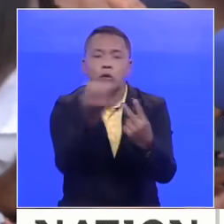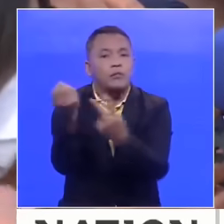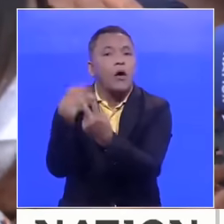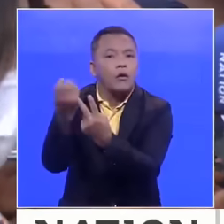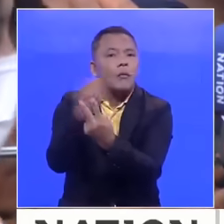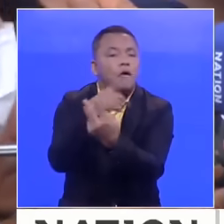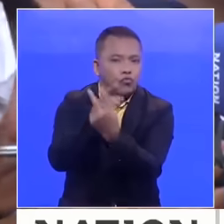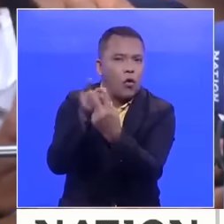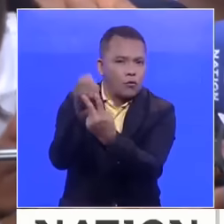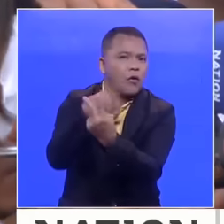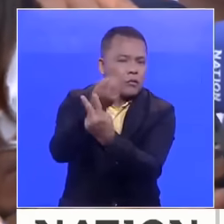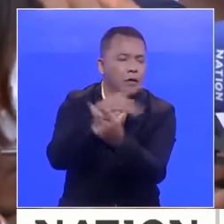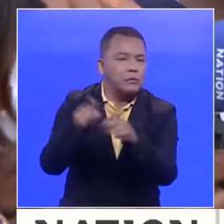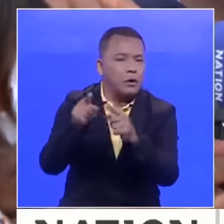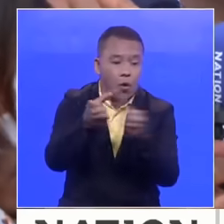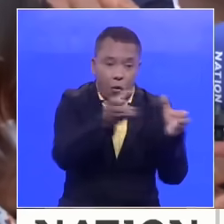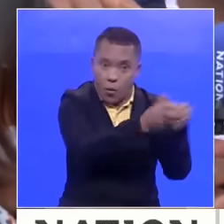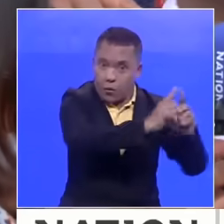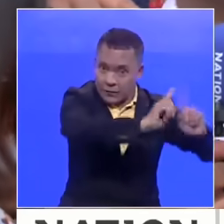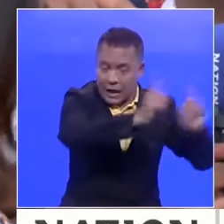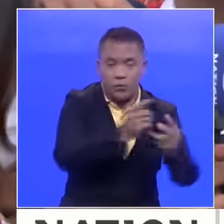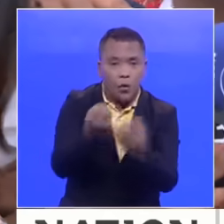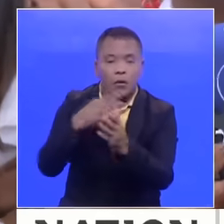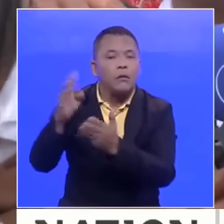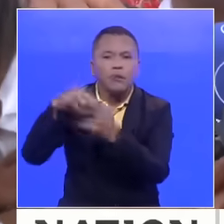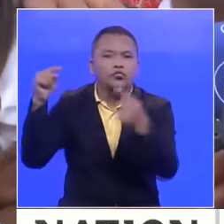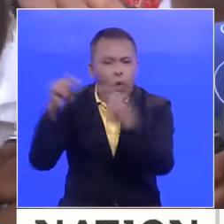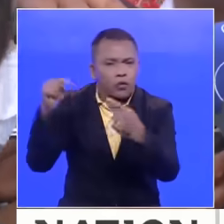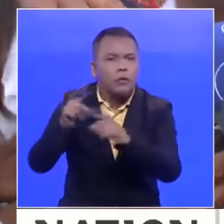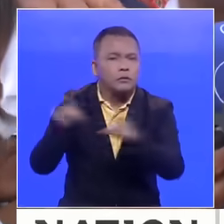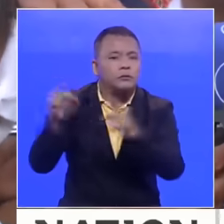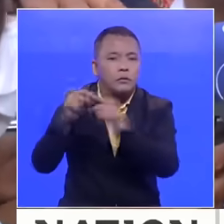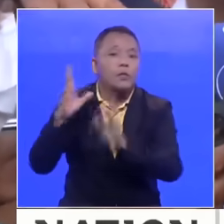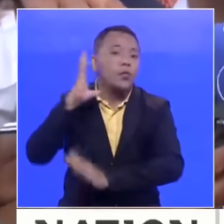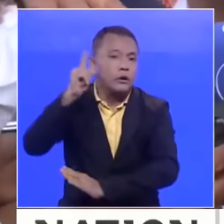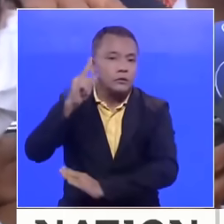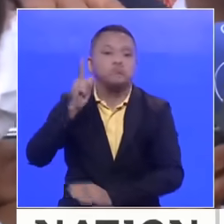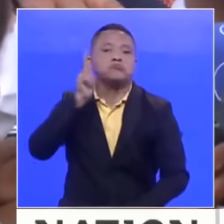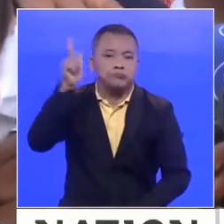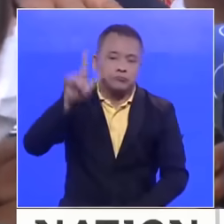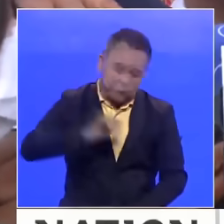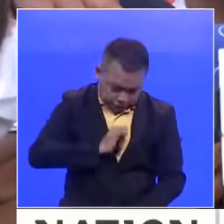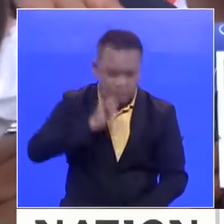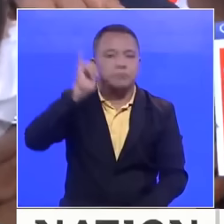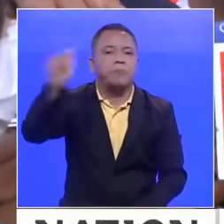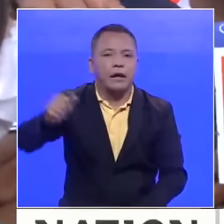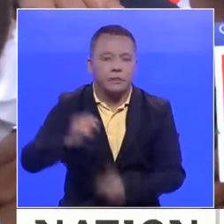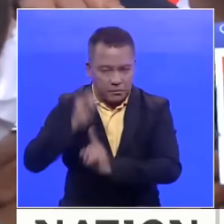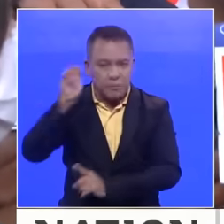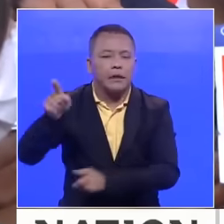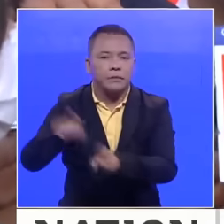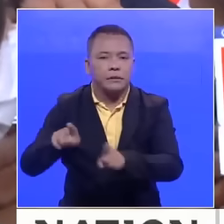อย่างน้อยๆนะที่ไม่ได้เป็นกลุ่มกวนเดียวกันให้ข้อมูลตรงกันครับว่าพรุ่งนี้อดีตนายกทักษิณไปแน่ๆ